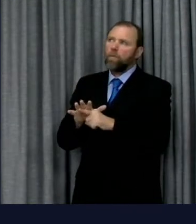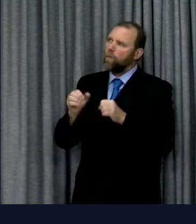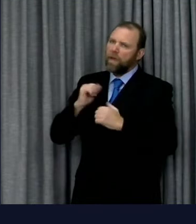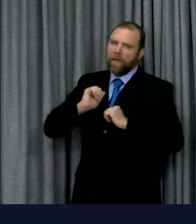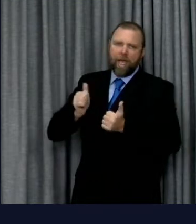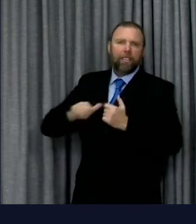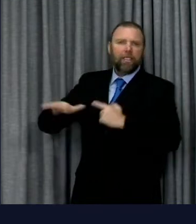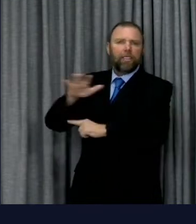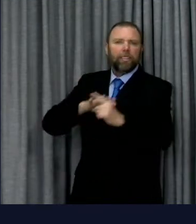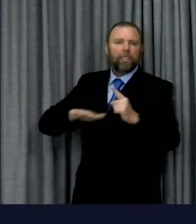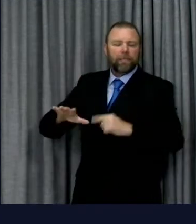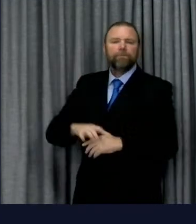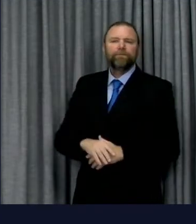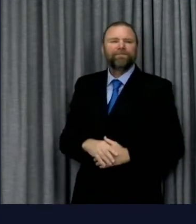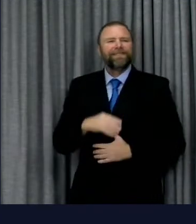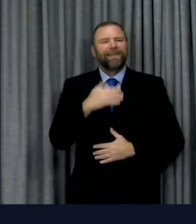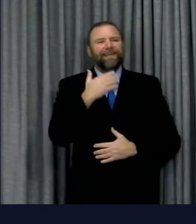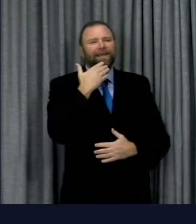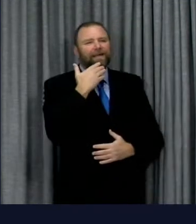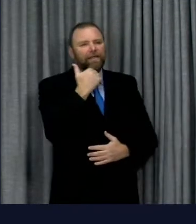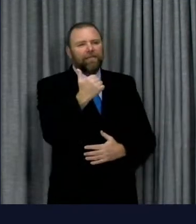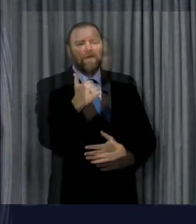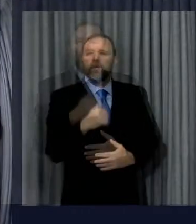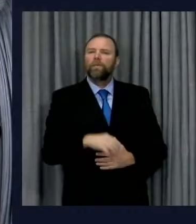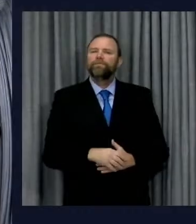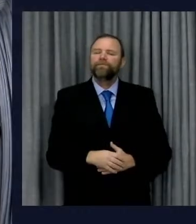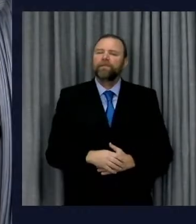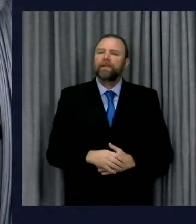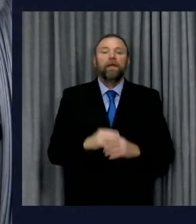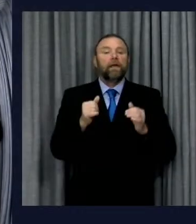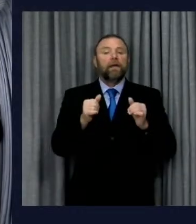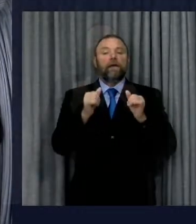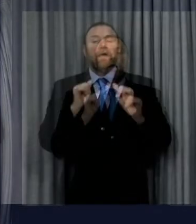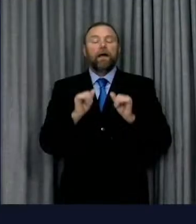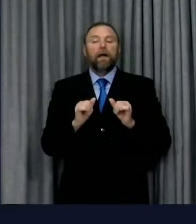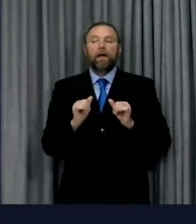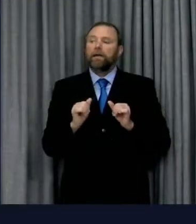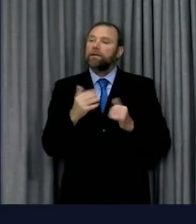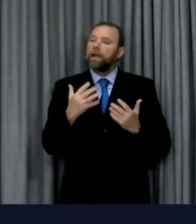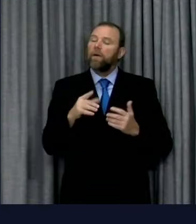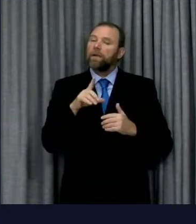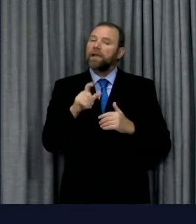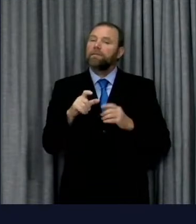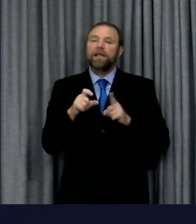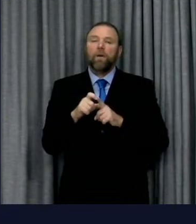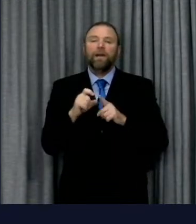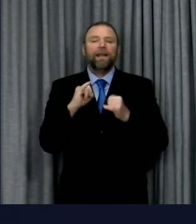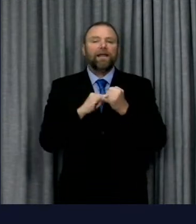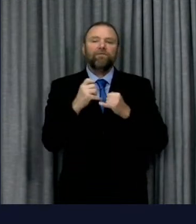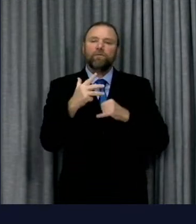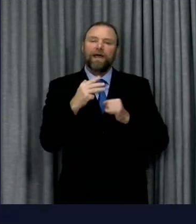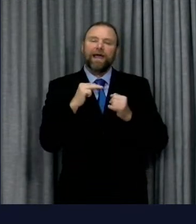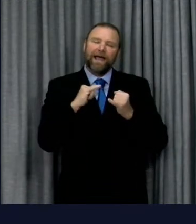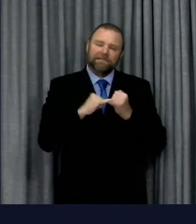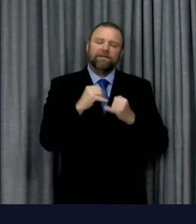whole. Tyrion, diolch yn fawr, thank you very much. Draw I Cable Darwin, S4C.